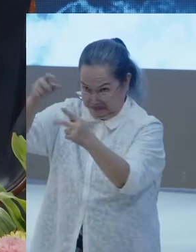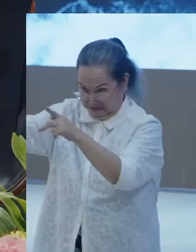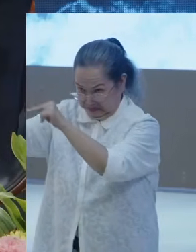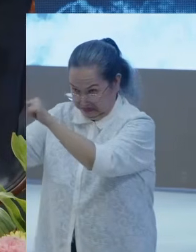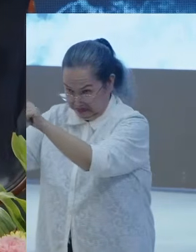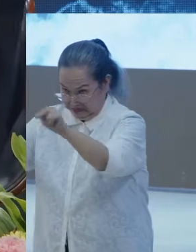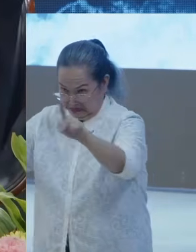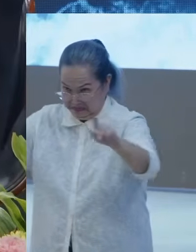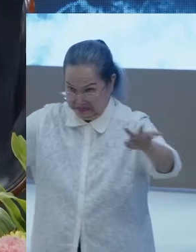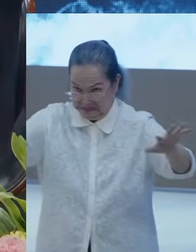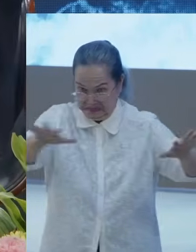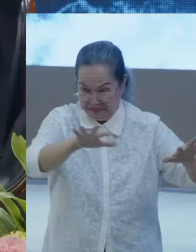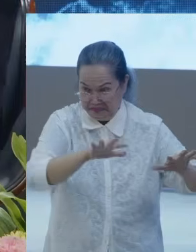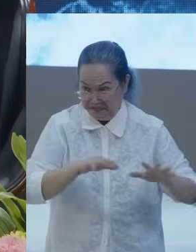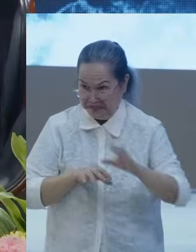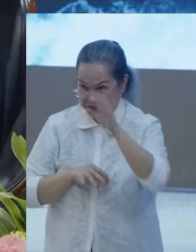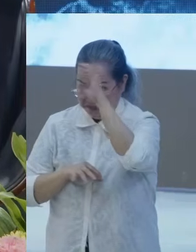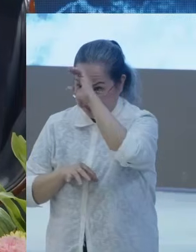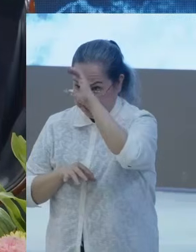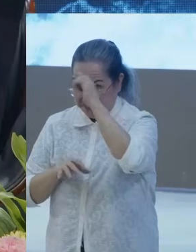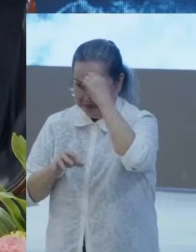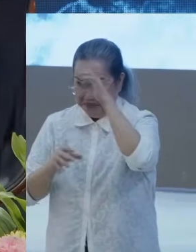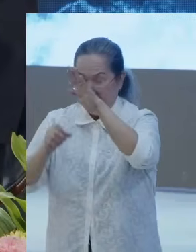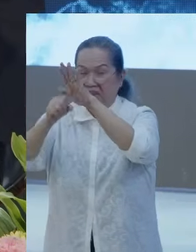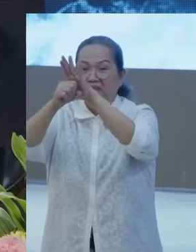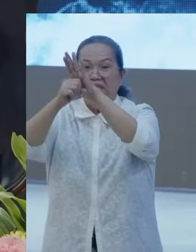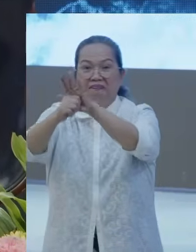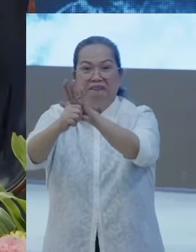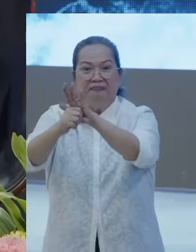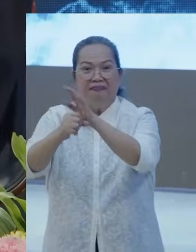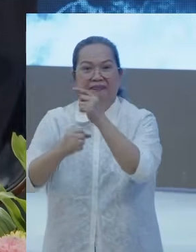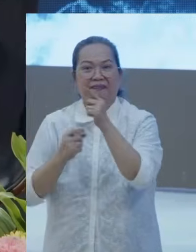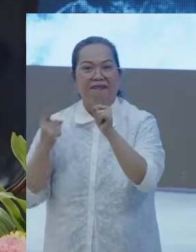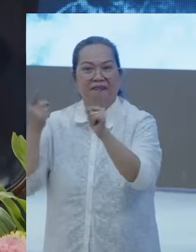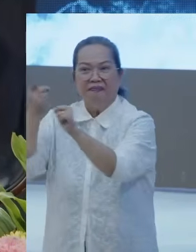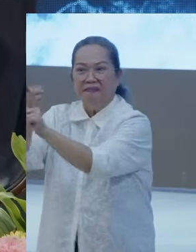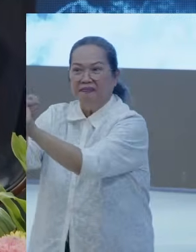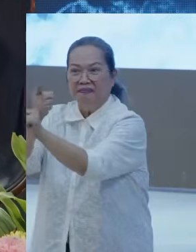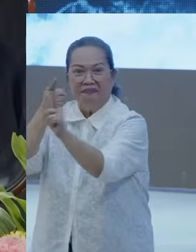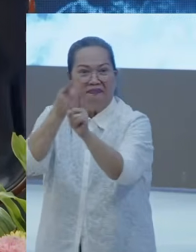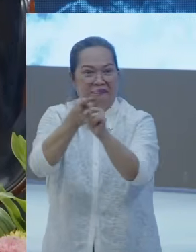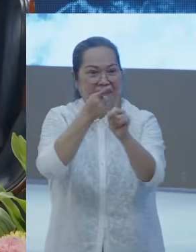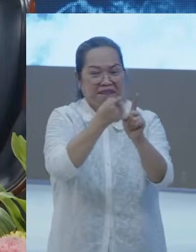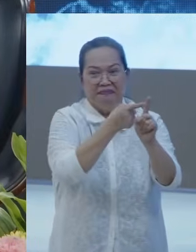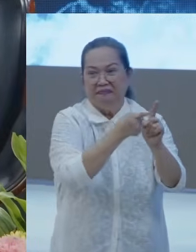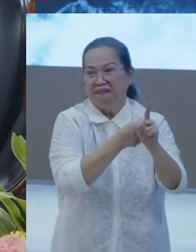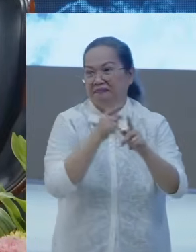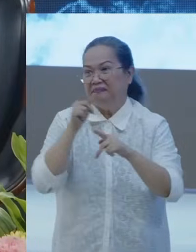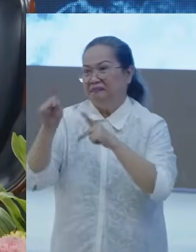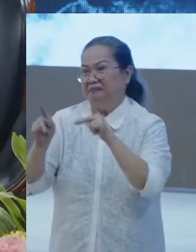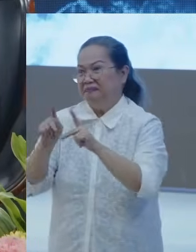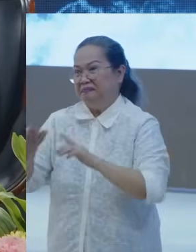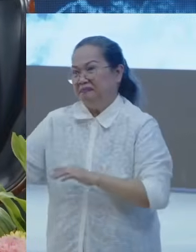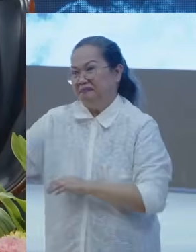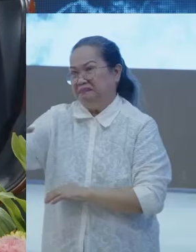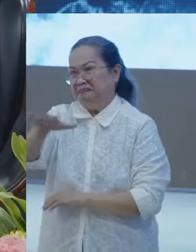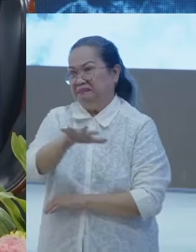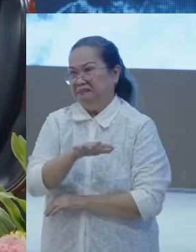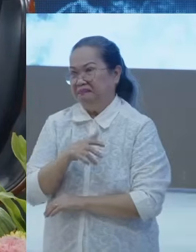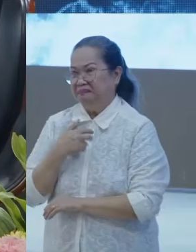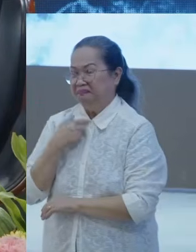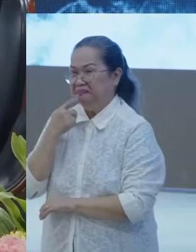generation seeks for a sign. Ang tinutukoy niya ay yung generation na yun na kausap niya.